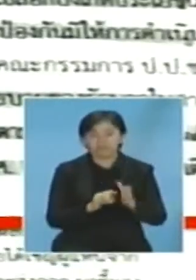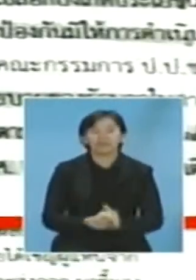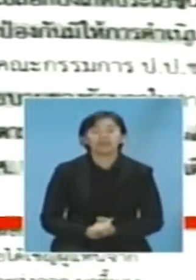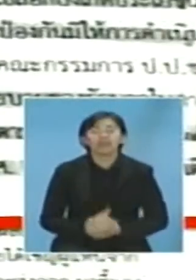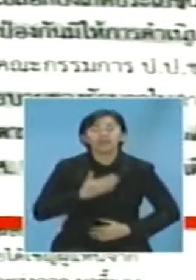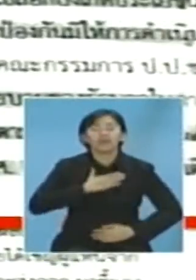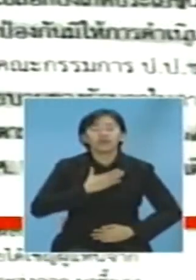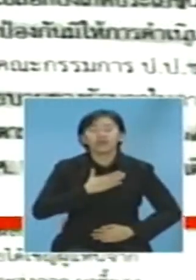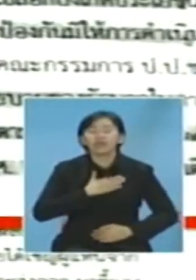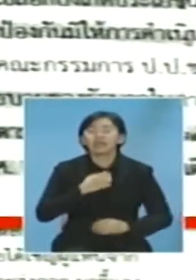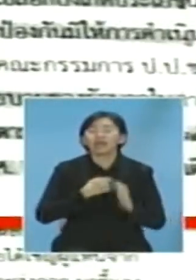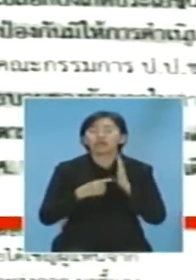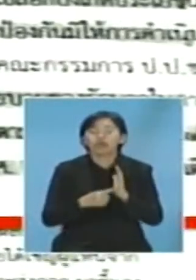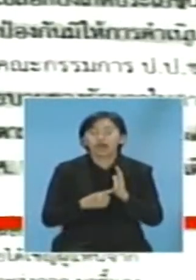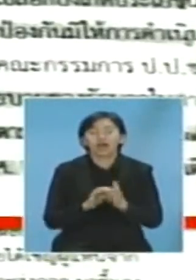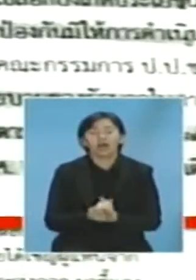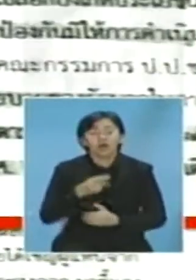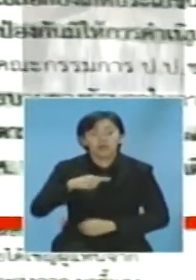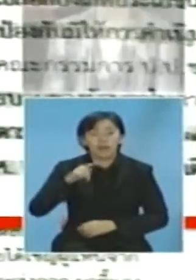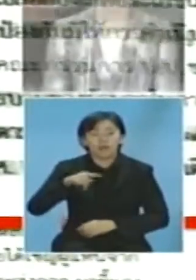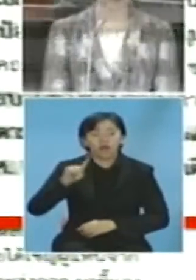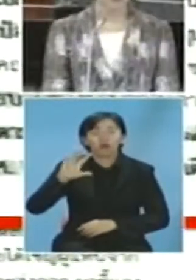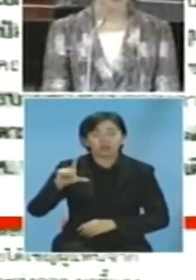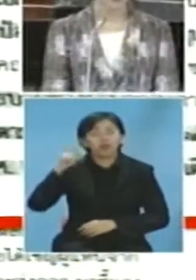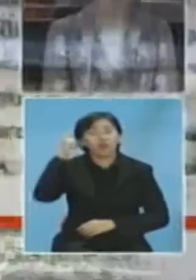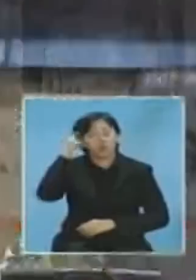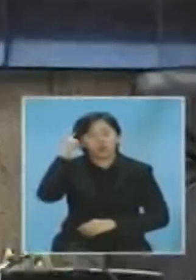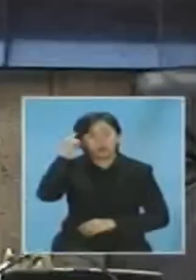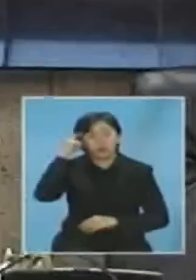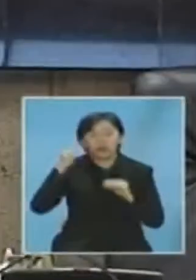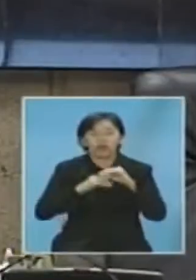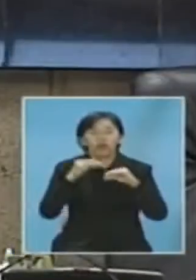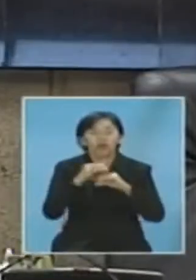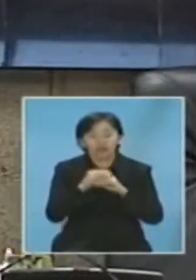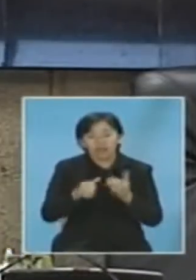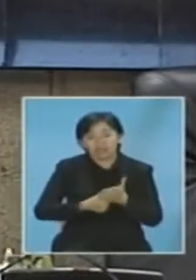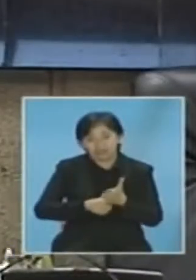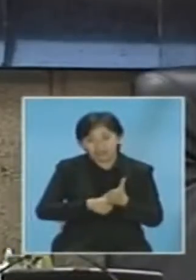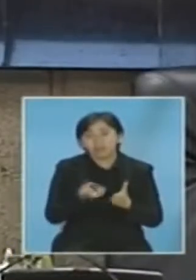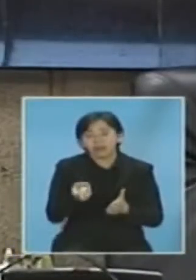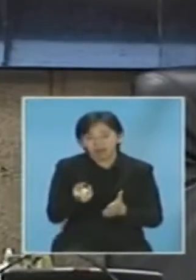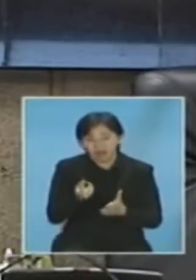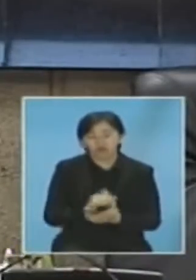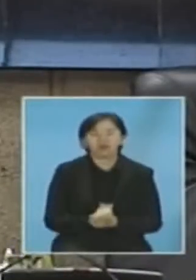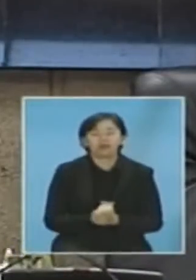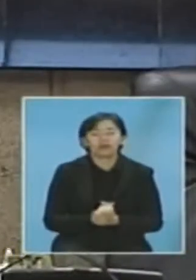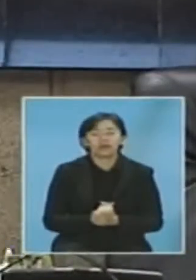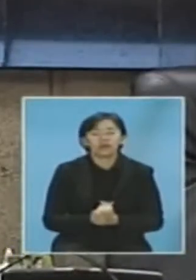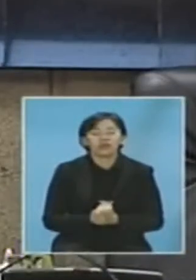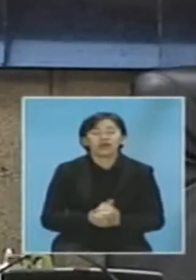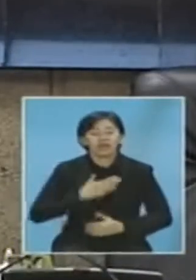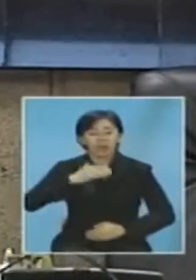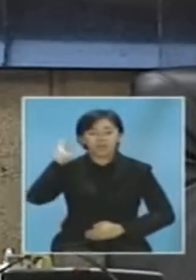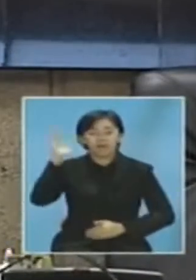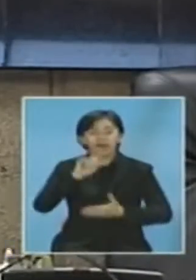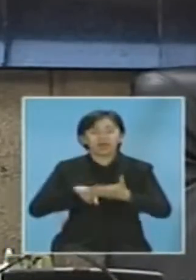การแสดงให้เห็นว่าปปช.ก็ทราบดีว่าโครงการรับจำนำข้าวนั้นเป็นสัญญาประชาคม